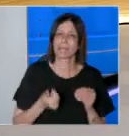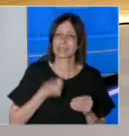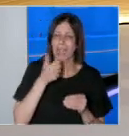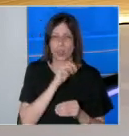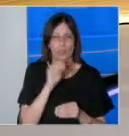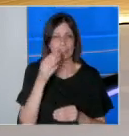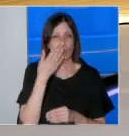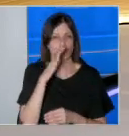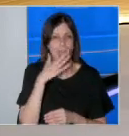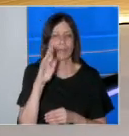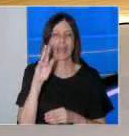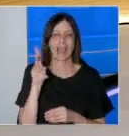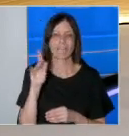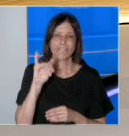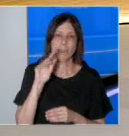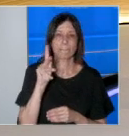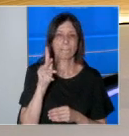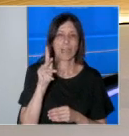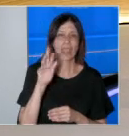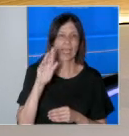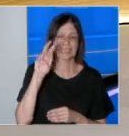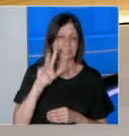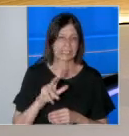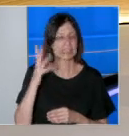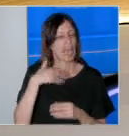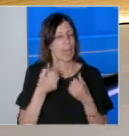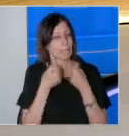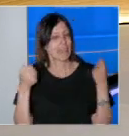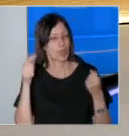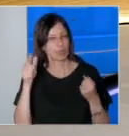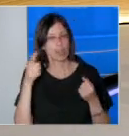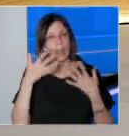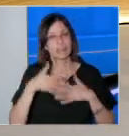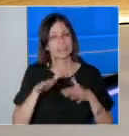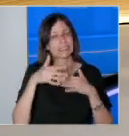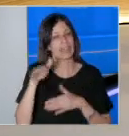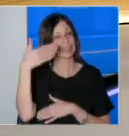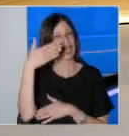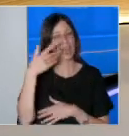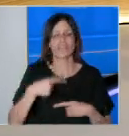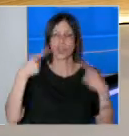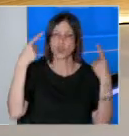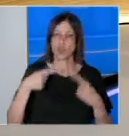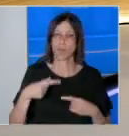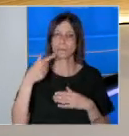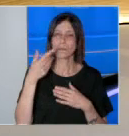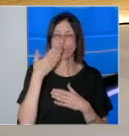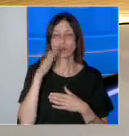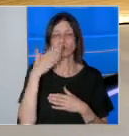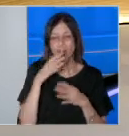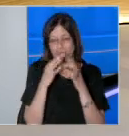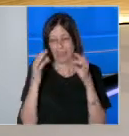ירושלים, רפי פרץ, גם על המתיחות שם וגם על מצעד הדגלים, ויום ירושלים שמתחיל בשעה